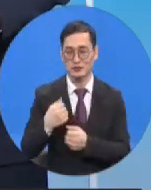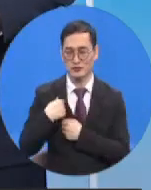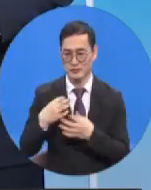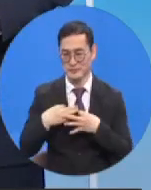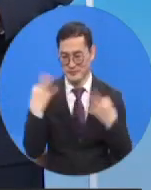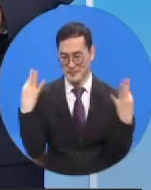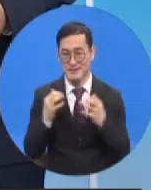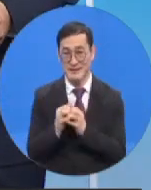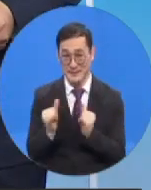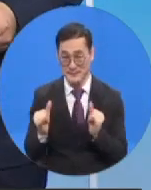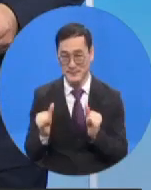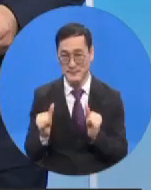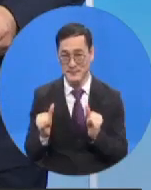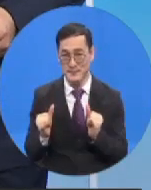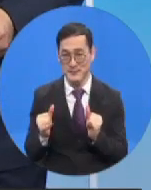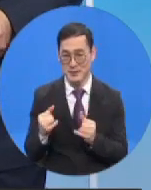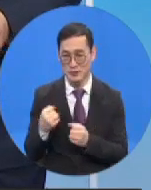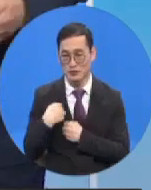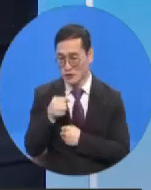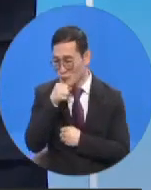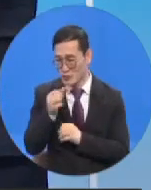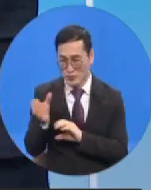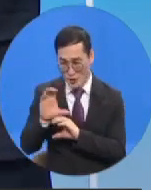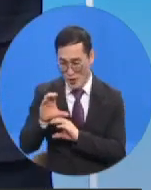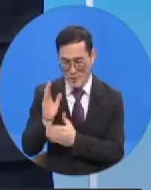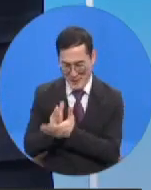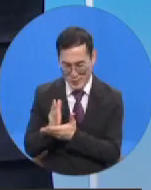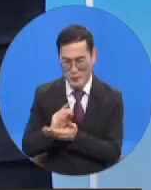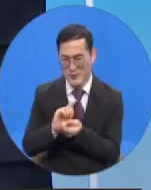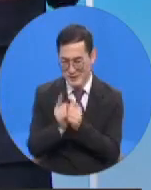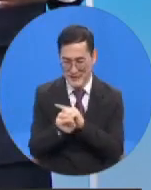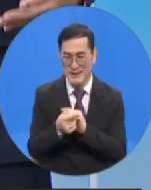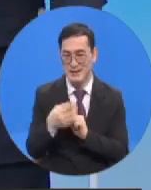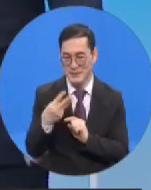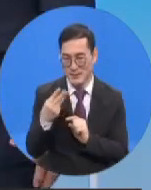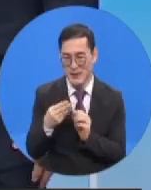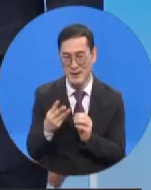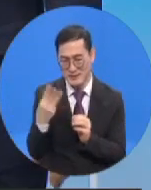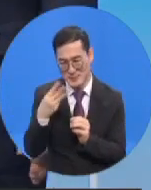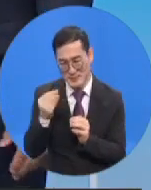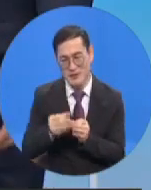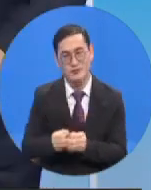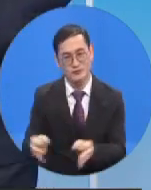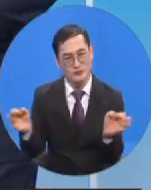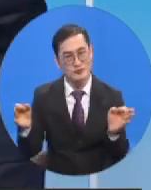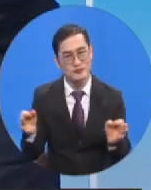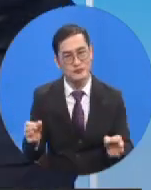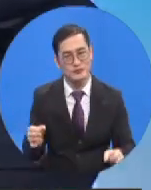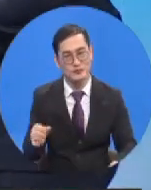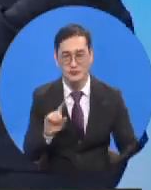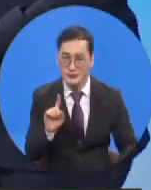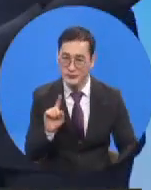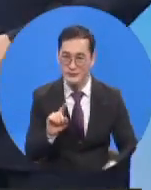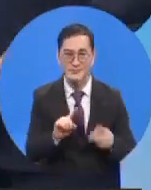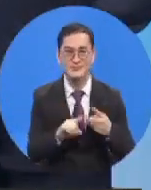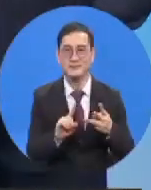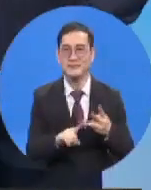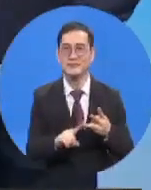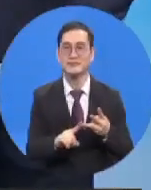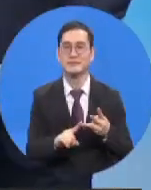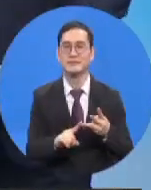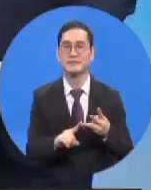제대한 사람들에 대해서 군 가산점 대신에 3천만 원씩을 주는 건 또 어떠냐. 또